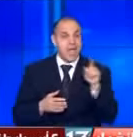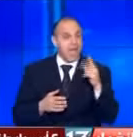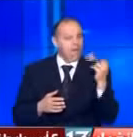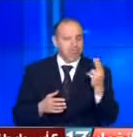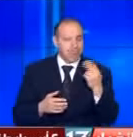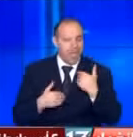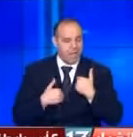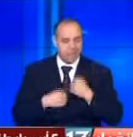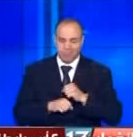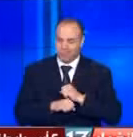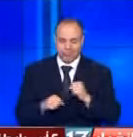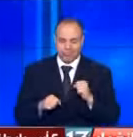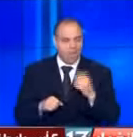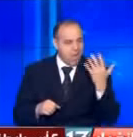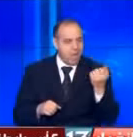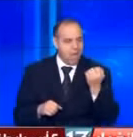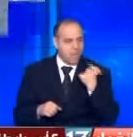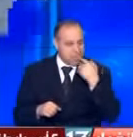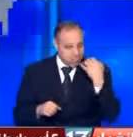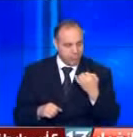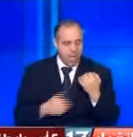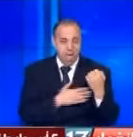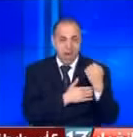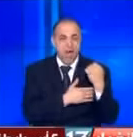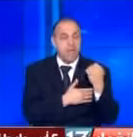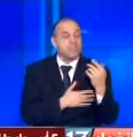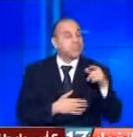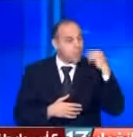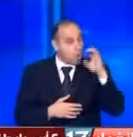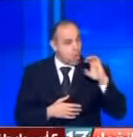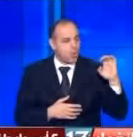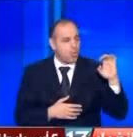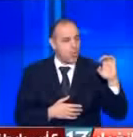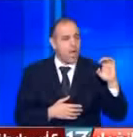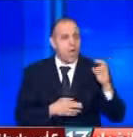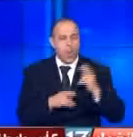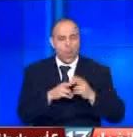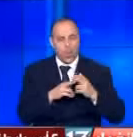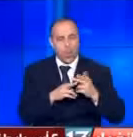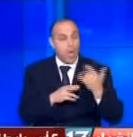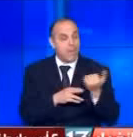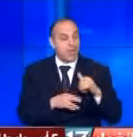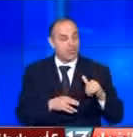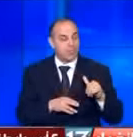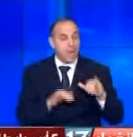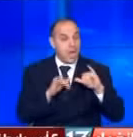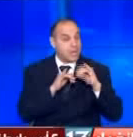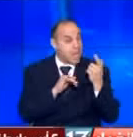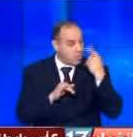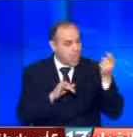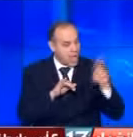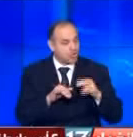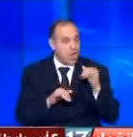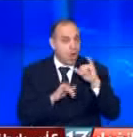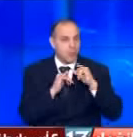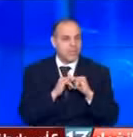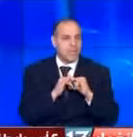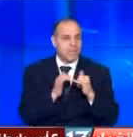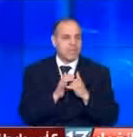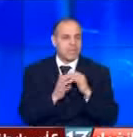بدايتنا المباراة كانت رائعة وكان استاد كامب نو كما لم أره من قبل، بوسع تذكر مباراة واحدة كان مقدار التوتر